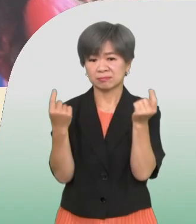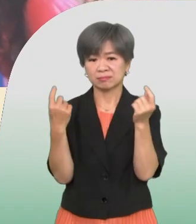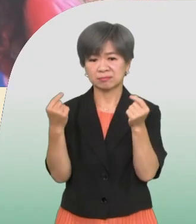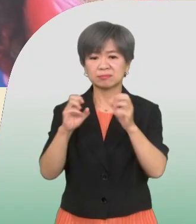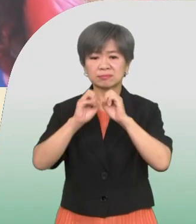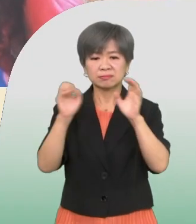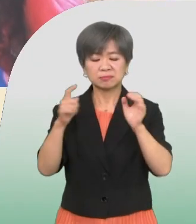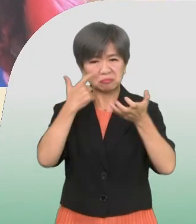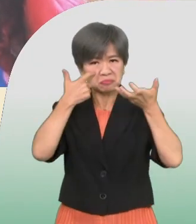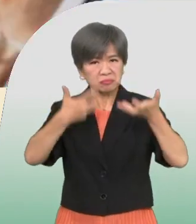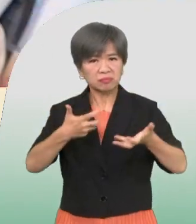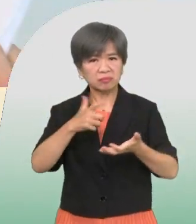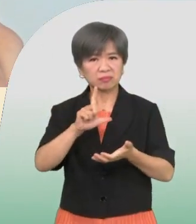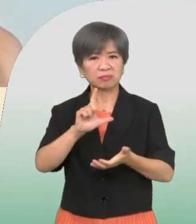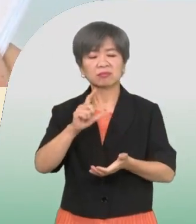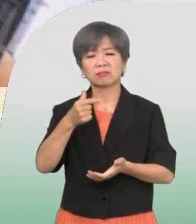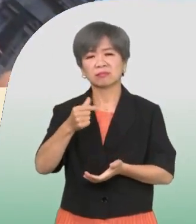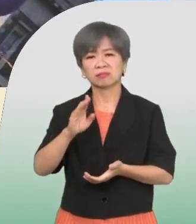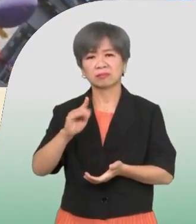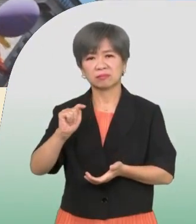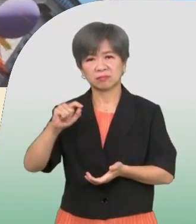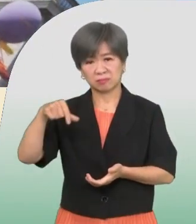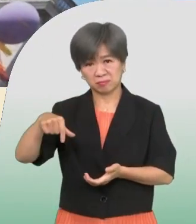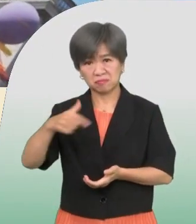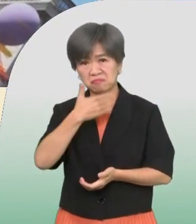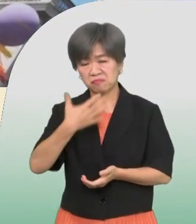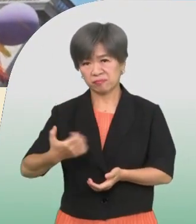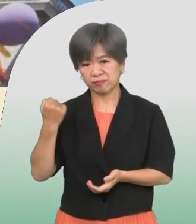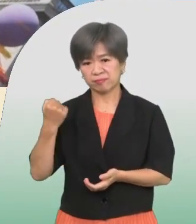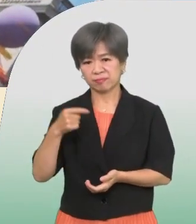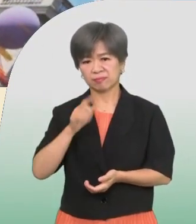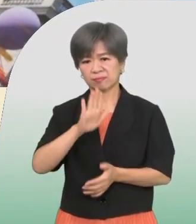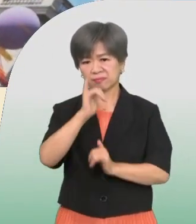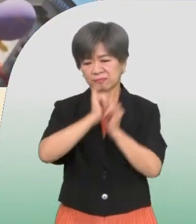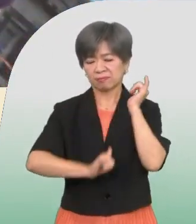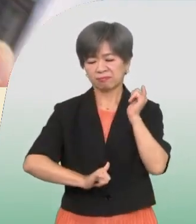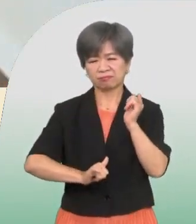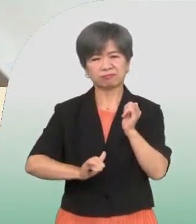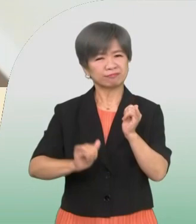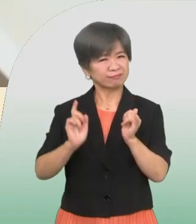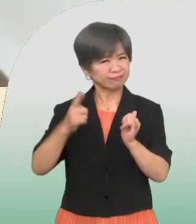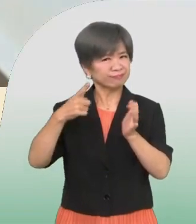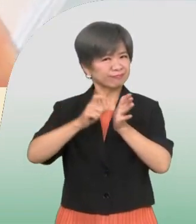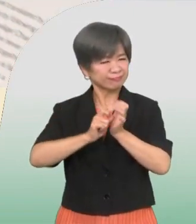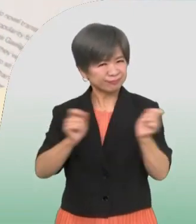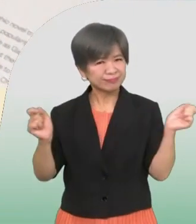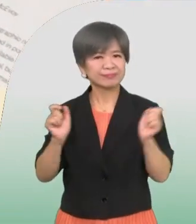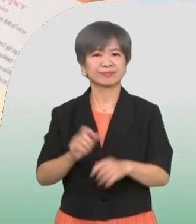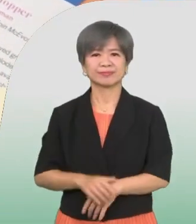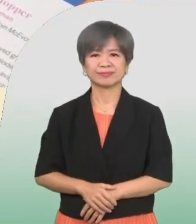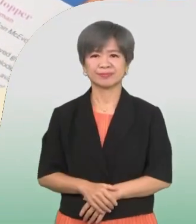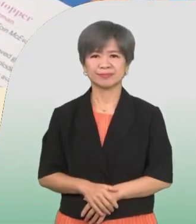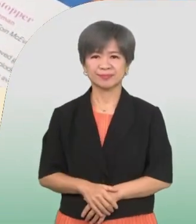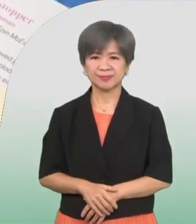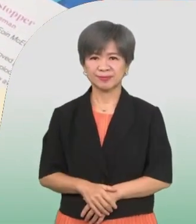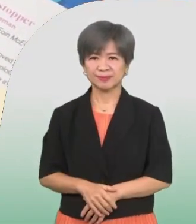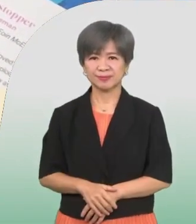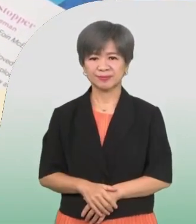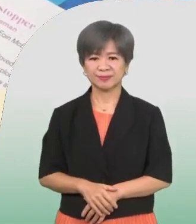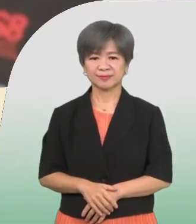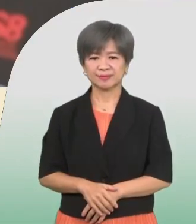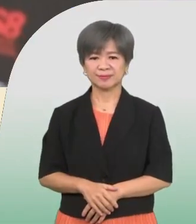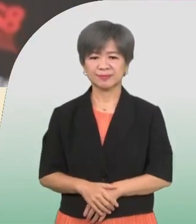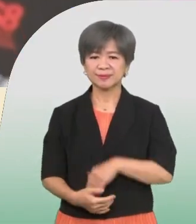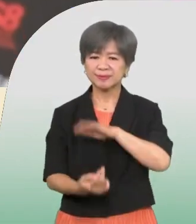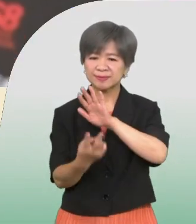当多关注 LGBTQ 的权益，是爱尔兰历史清旧的 LGBTQ 媒体。 I guess